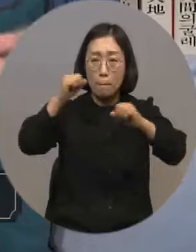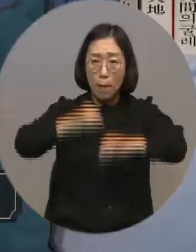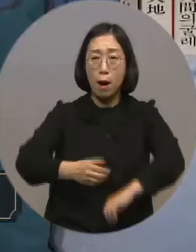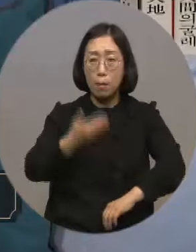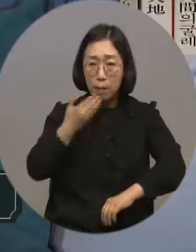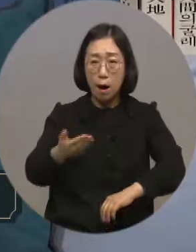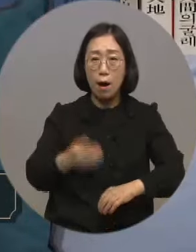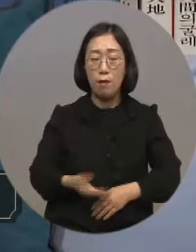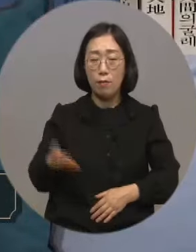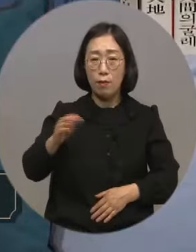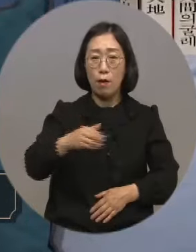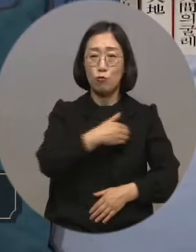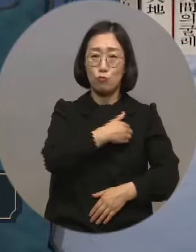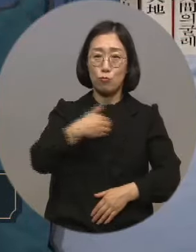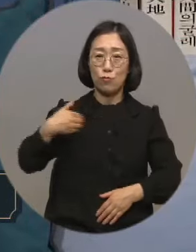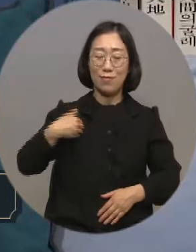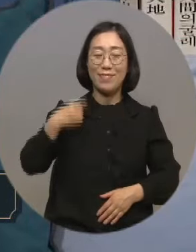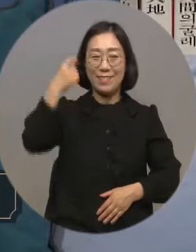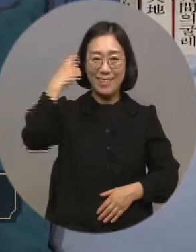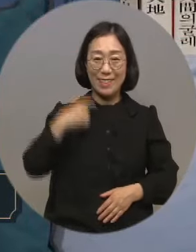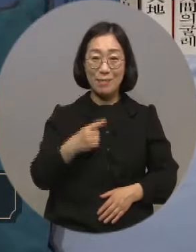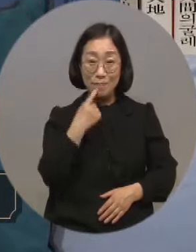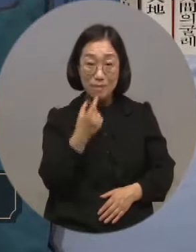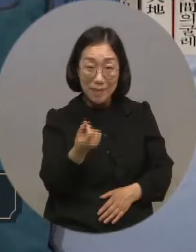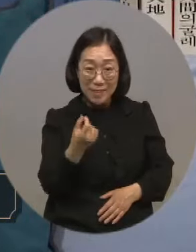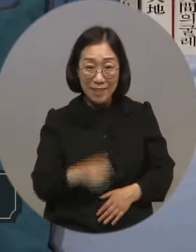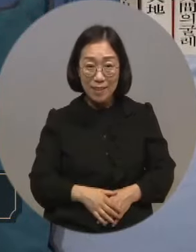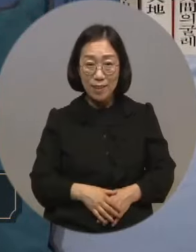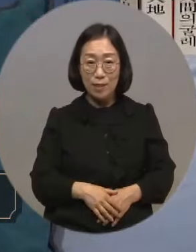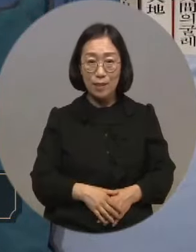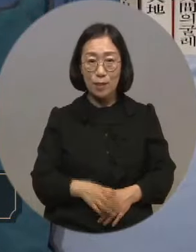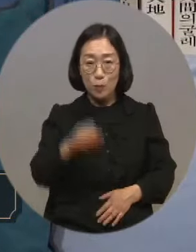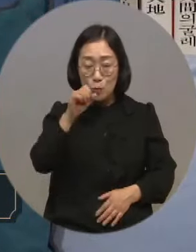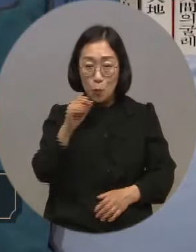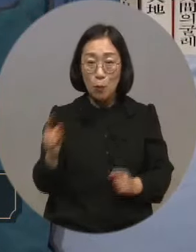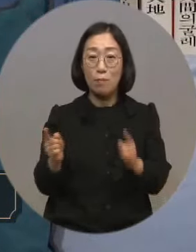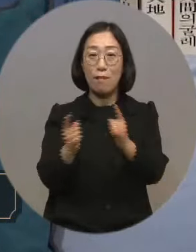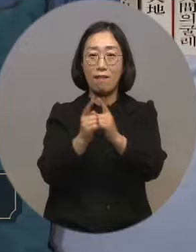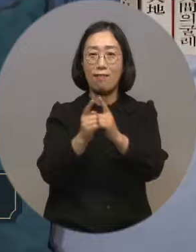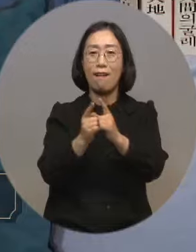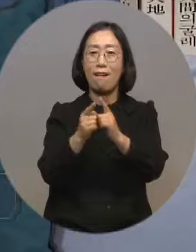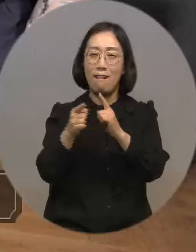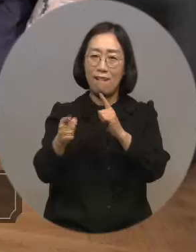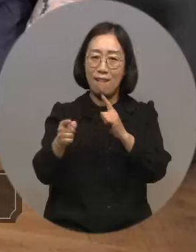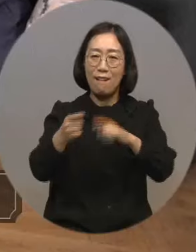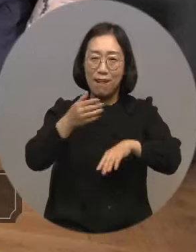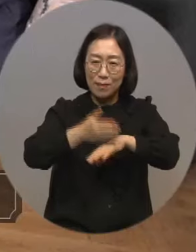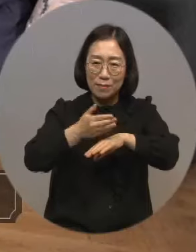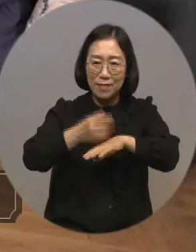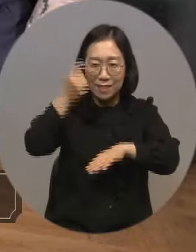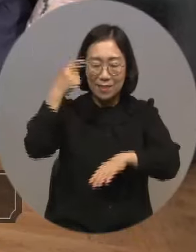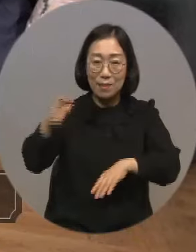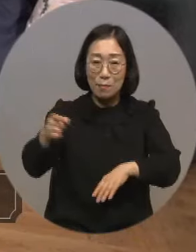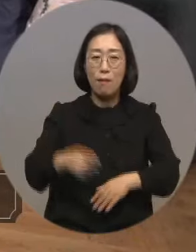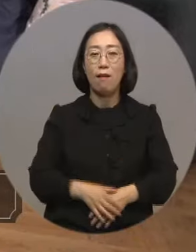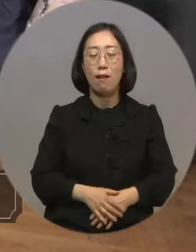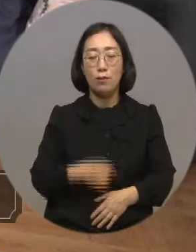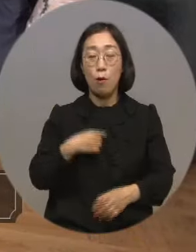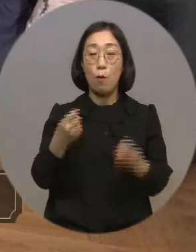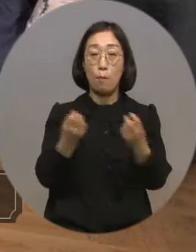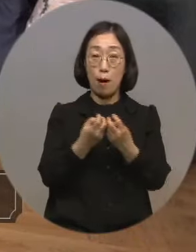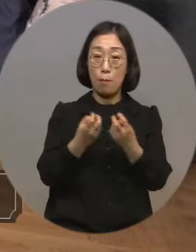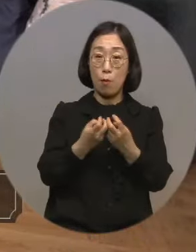그 과정에서도 뿌듯함도 느끼고 그죠? 네. 좋은 분 만나다 감사하는 게 저는 되게 숙연해지는데요. 제 방법이 다른 거